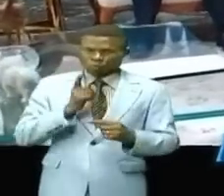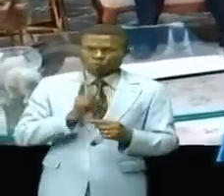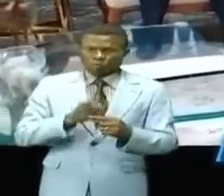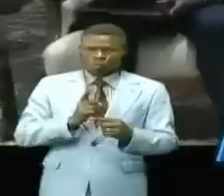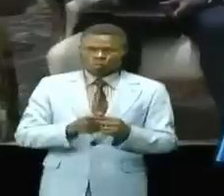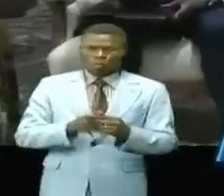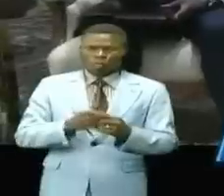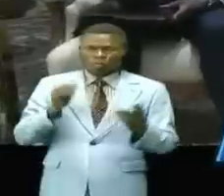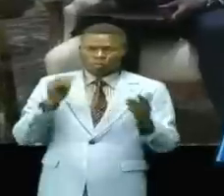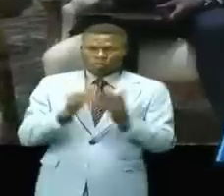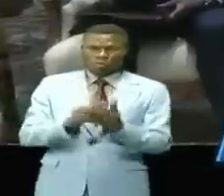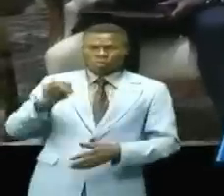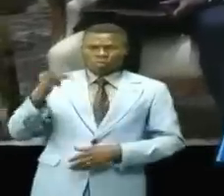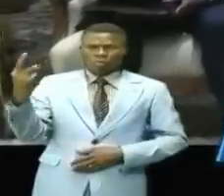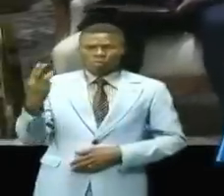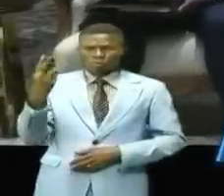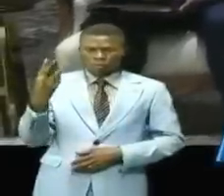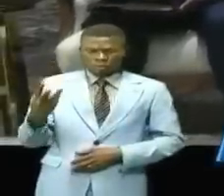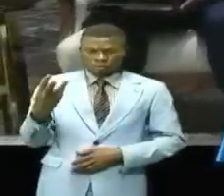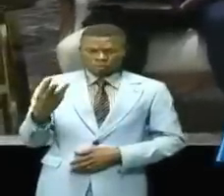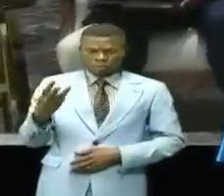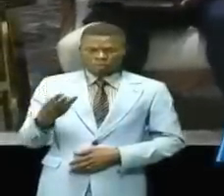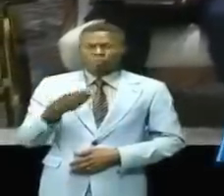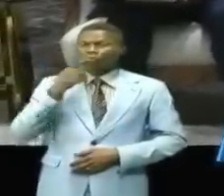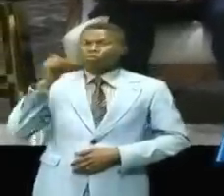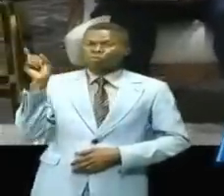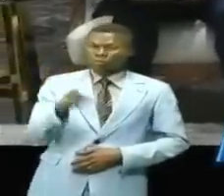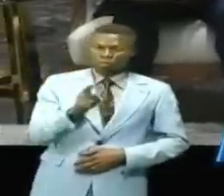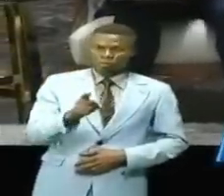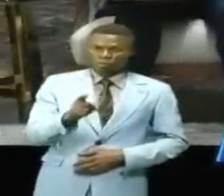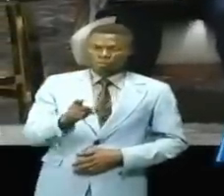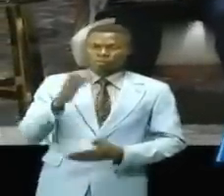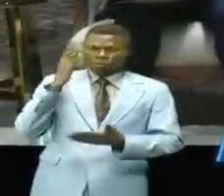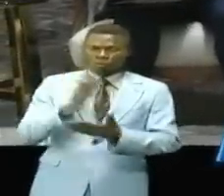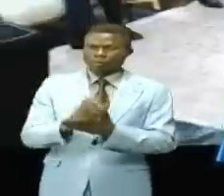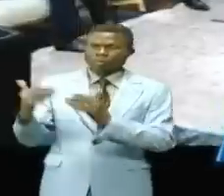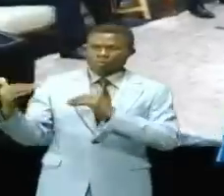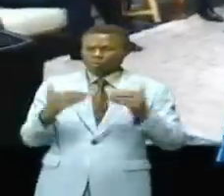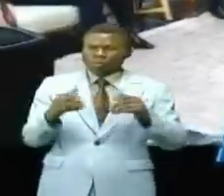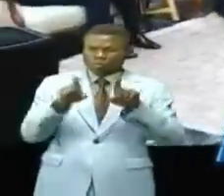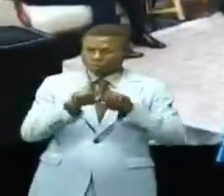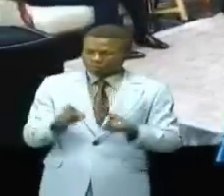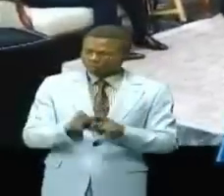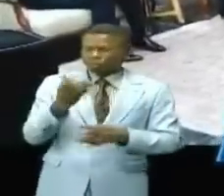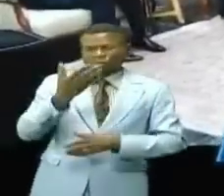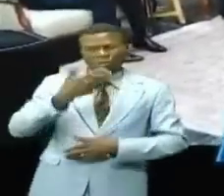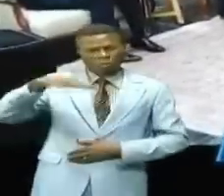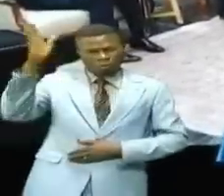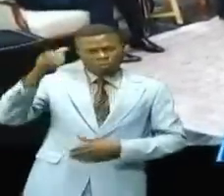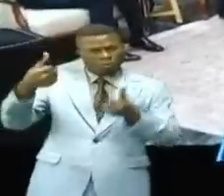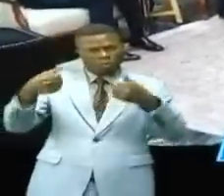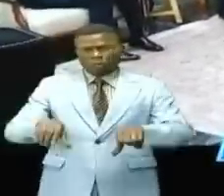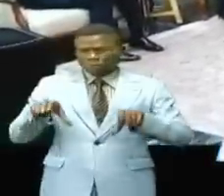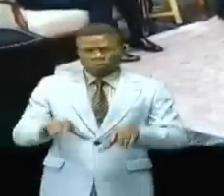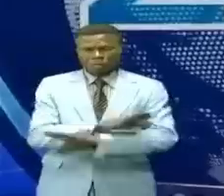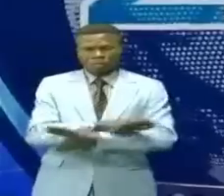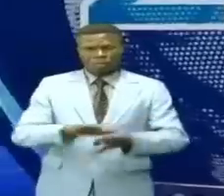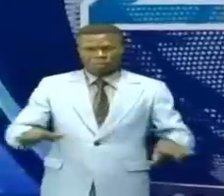du M23 à qui il a été imposé un cessez-le-feu et son retrait des zones